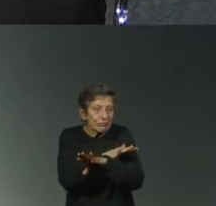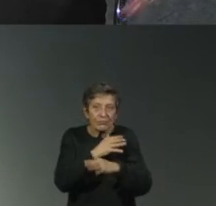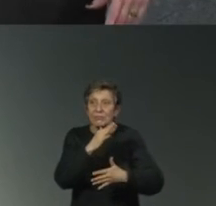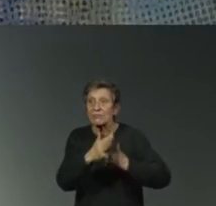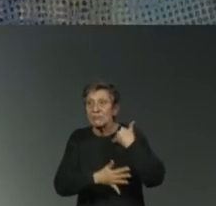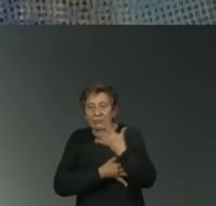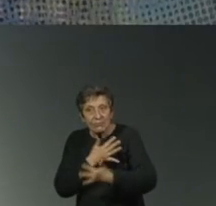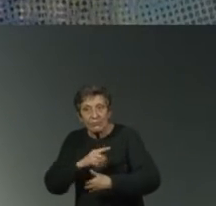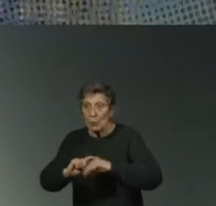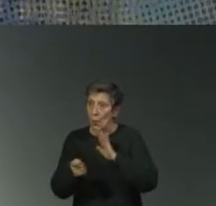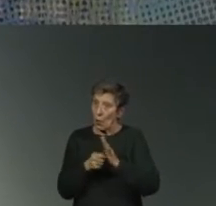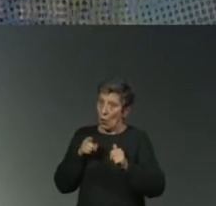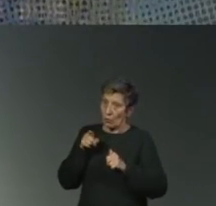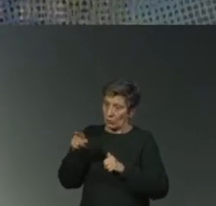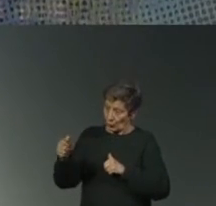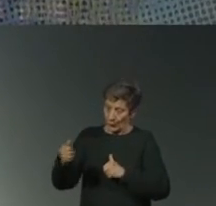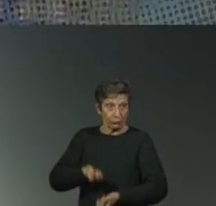lui à un moment donné.